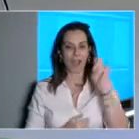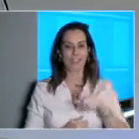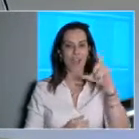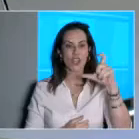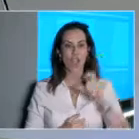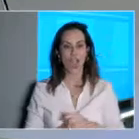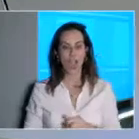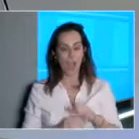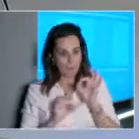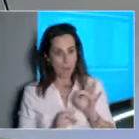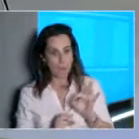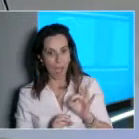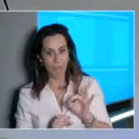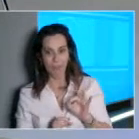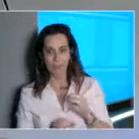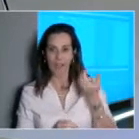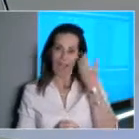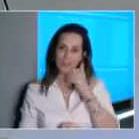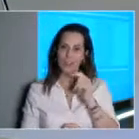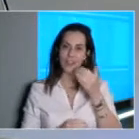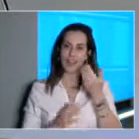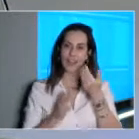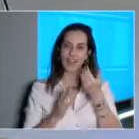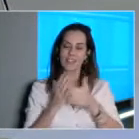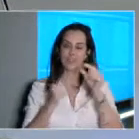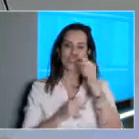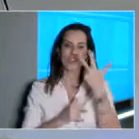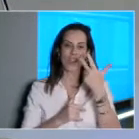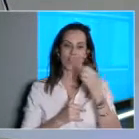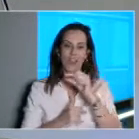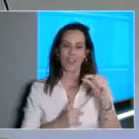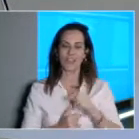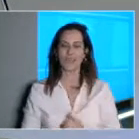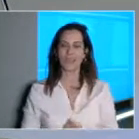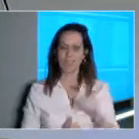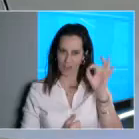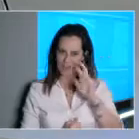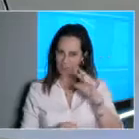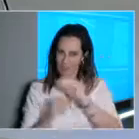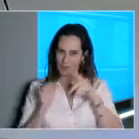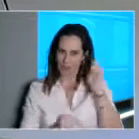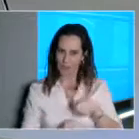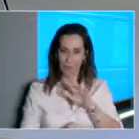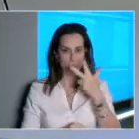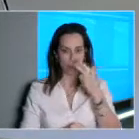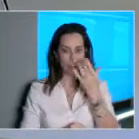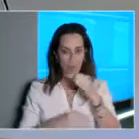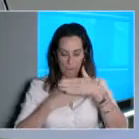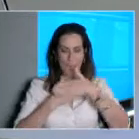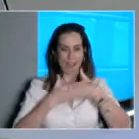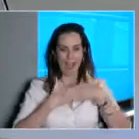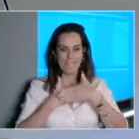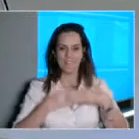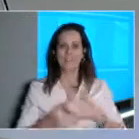האשראי שלו. בצינות? ואת התאריך. חבל שחסרות הספרות מאחורה, שלוש הספרות מאחורה. הספרות אחר... אבל עדיין אפשר להשתמש בכרטיס אשראי גם בלי שלוש ספרות